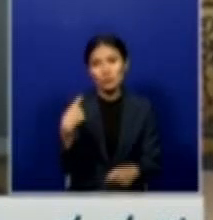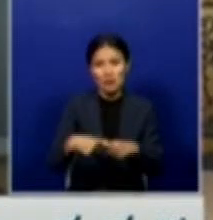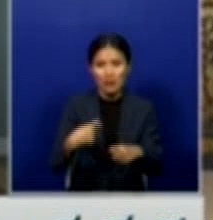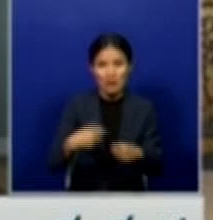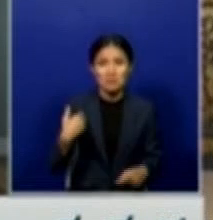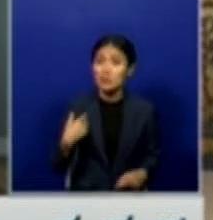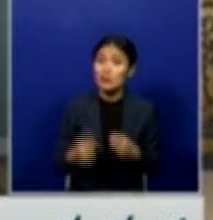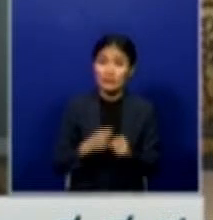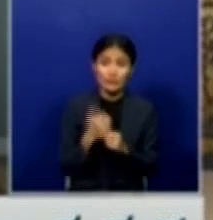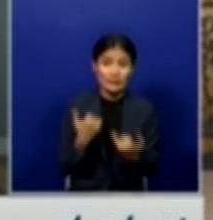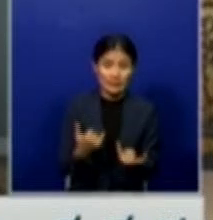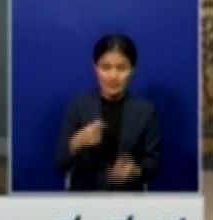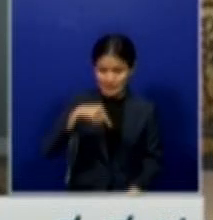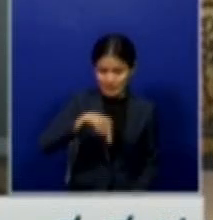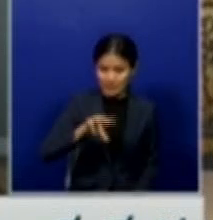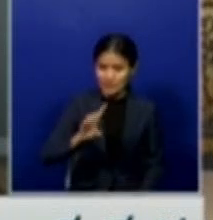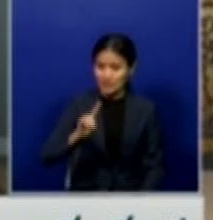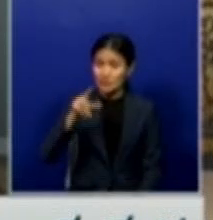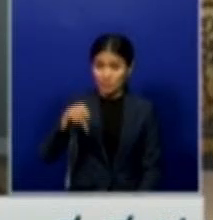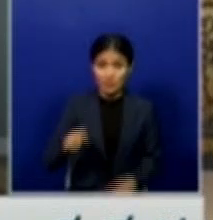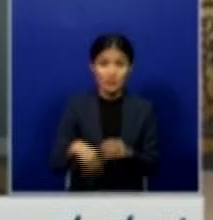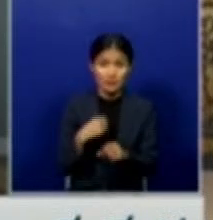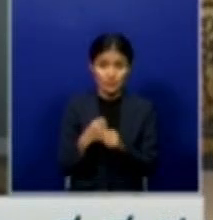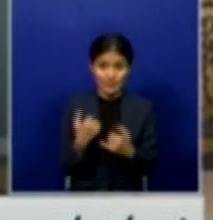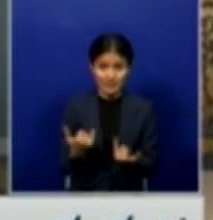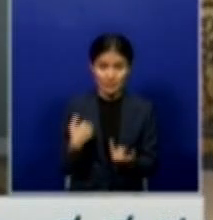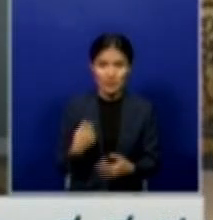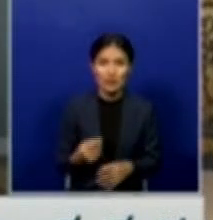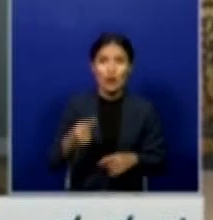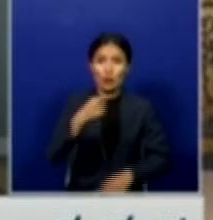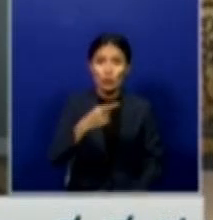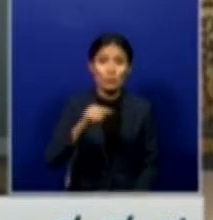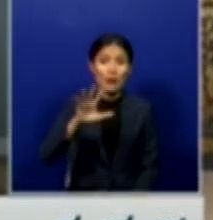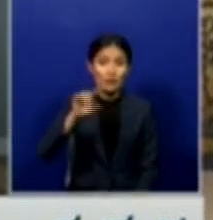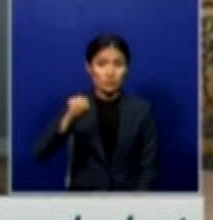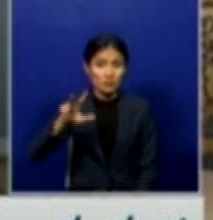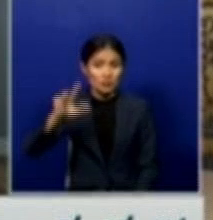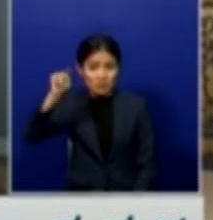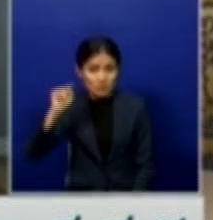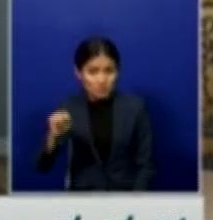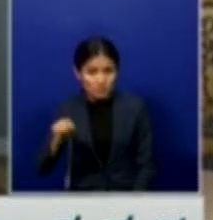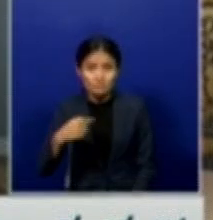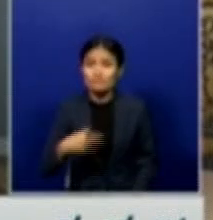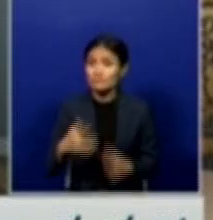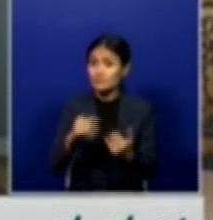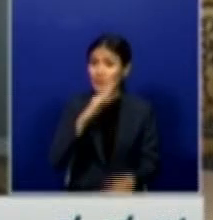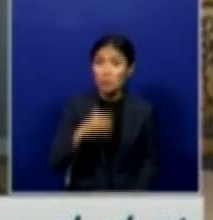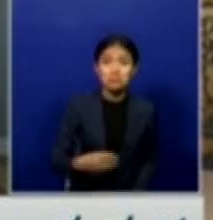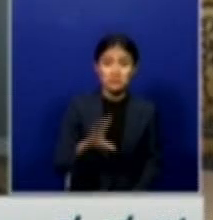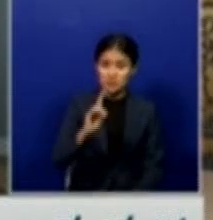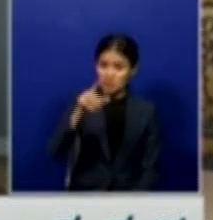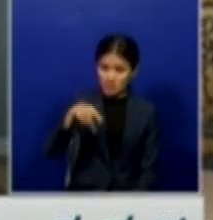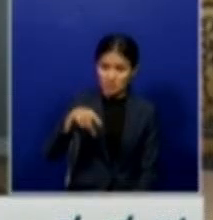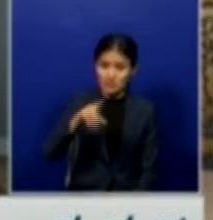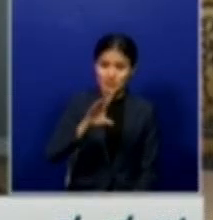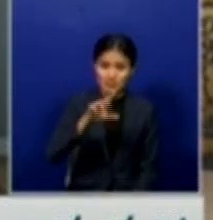ปีนี้ที่คิดว่าติดลบ 5.3% เนี่ยก็อาจจะประเมินดีไปหน่อยเพราะนั้นถ้าเกิด GDP ไม่ได้โตอย่างที่คาดเนี่ย